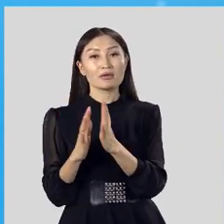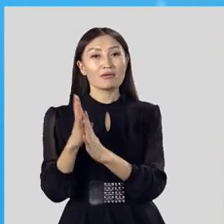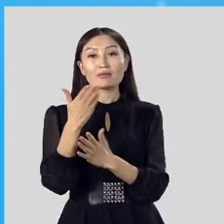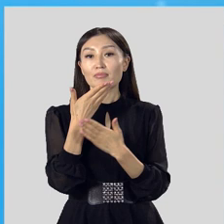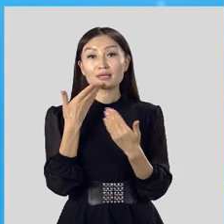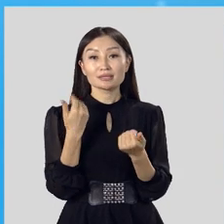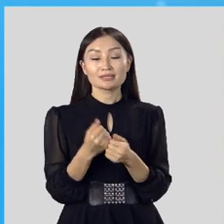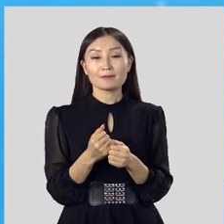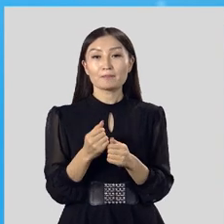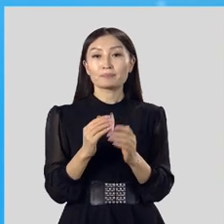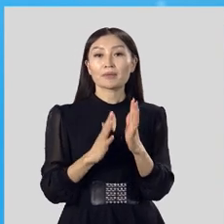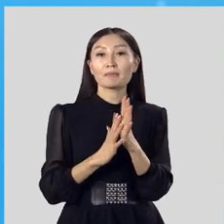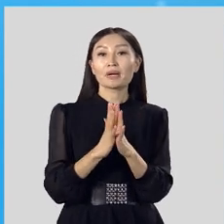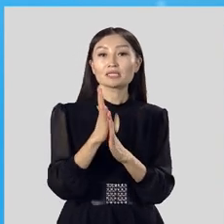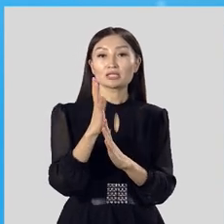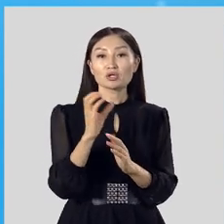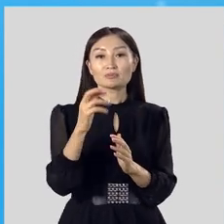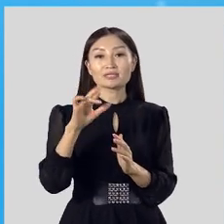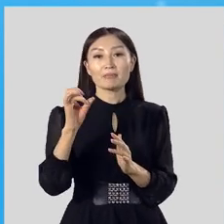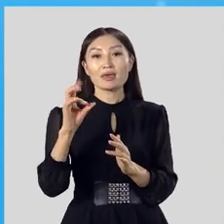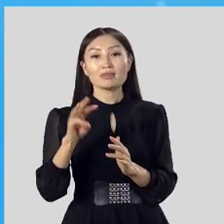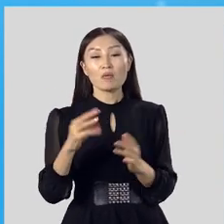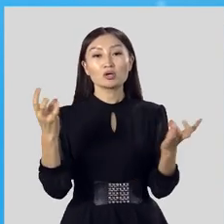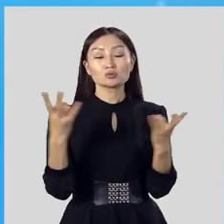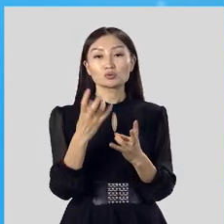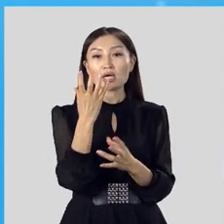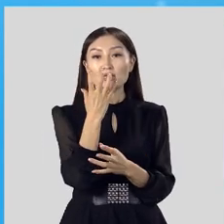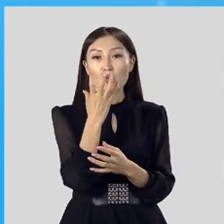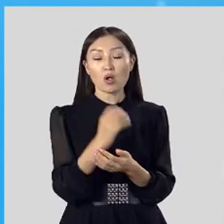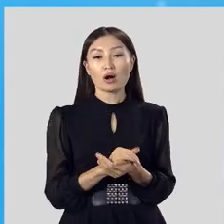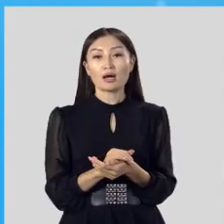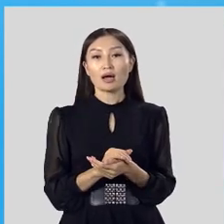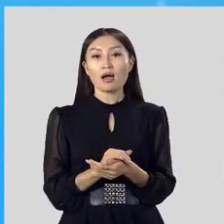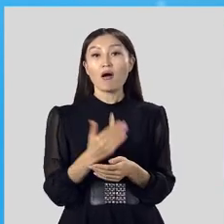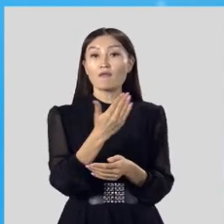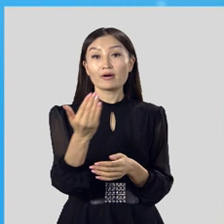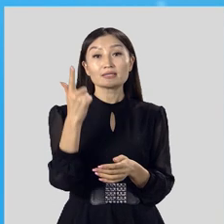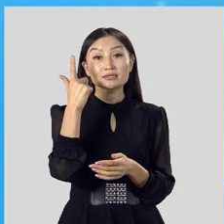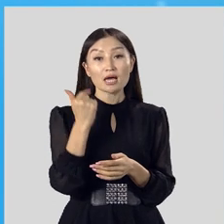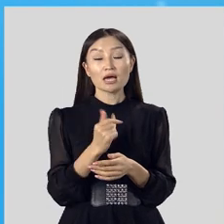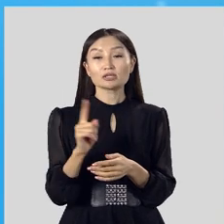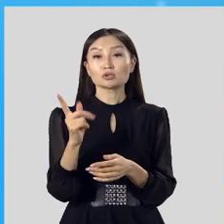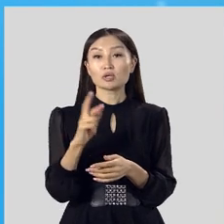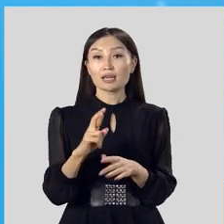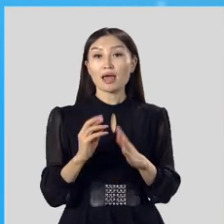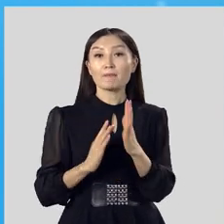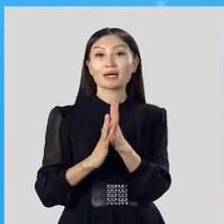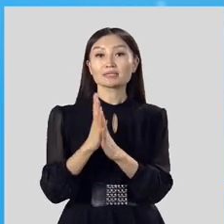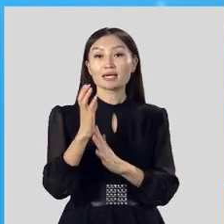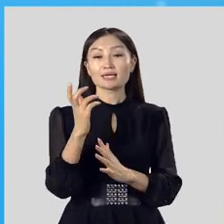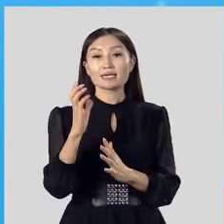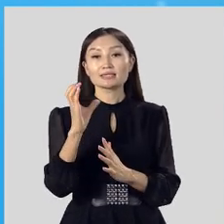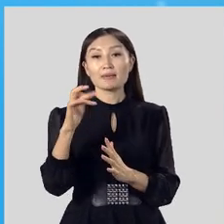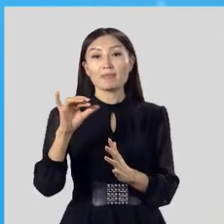проросли. Прорастающим семенам нужно также тепло. Вы уже знаете, что для прорастания